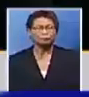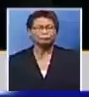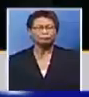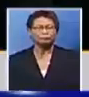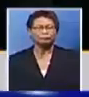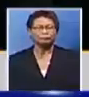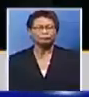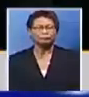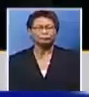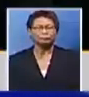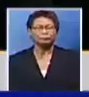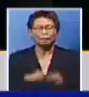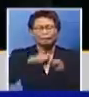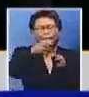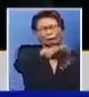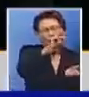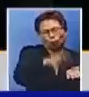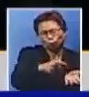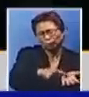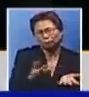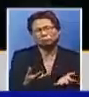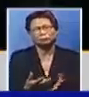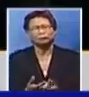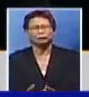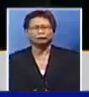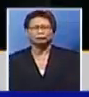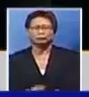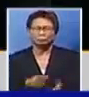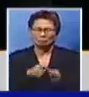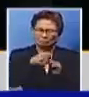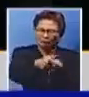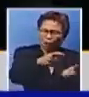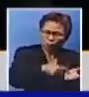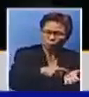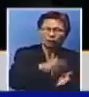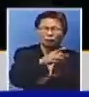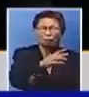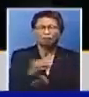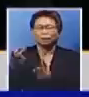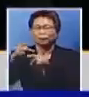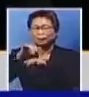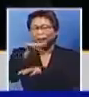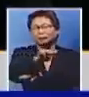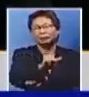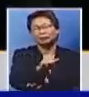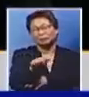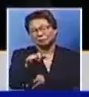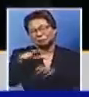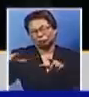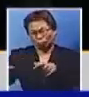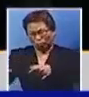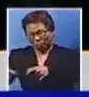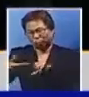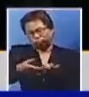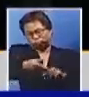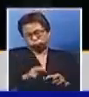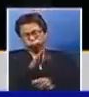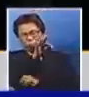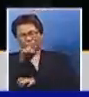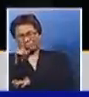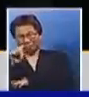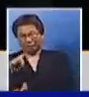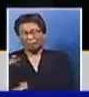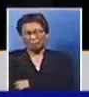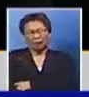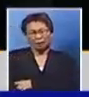melunaskan ataupun membayar hutang mereka. Jadi kepada mereka ini, mereka